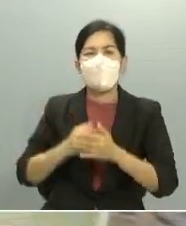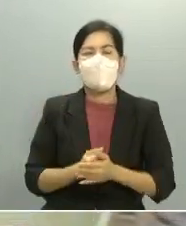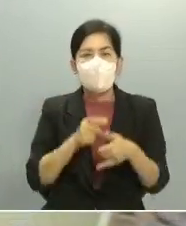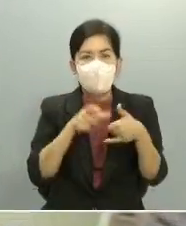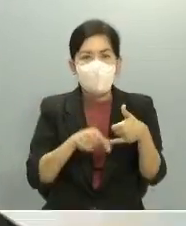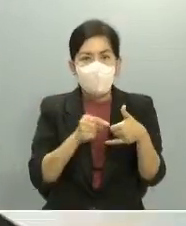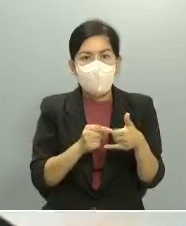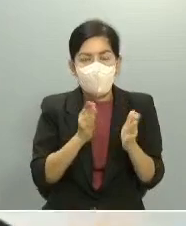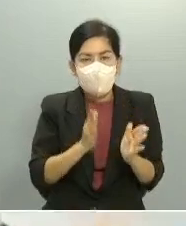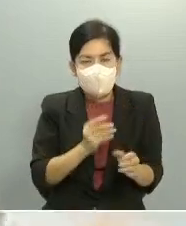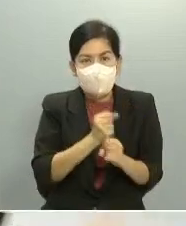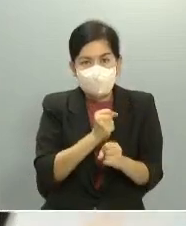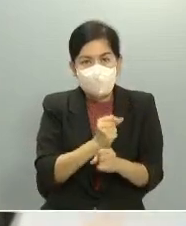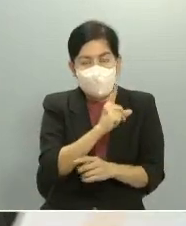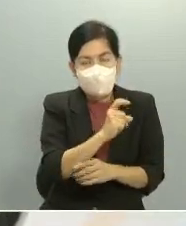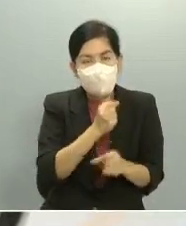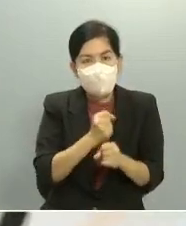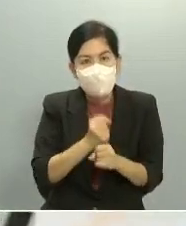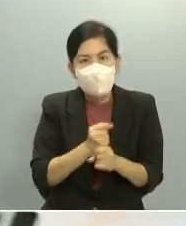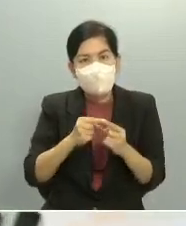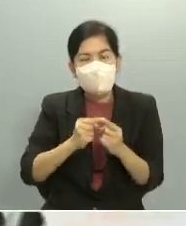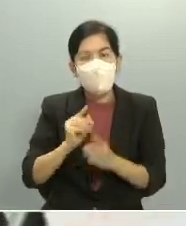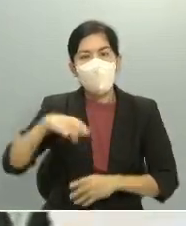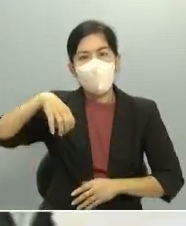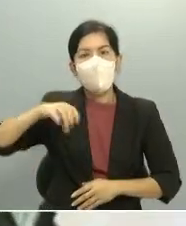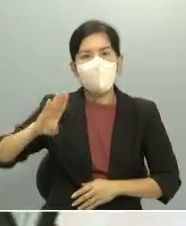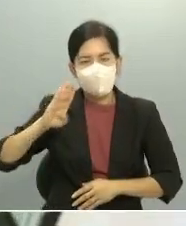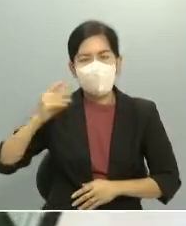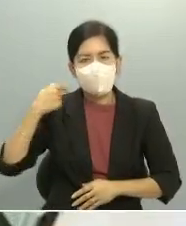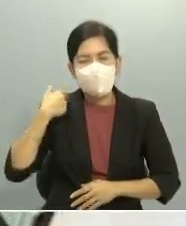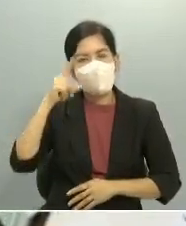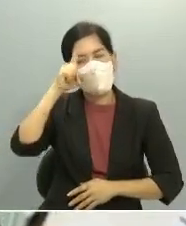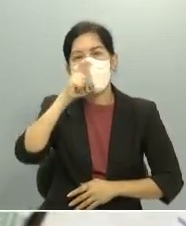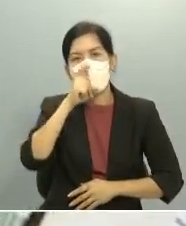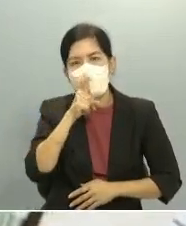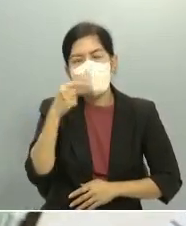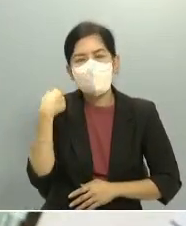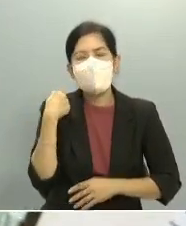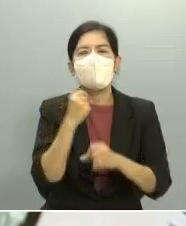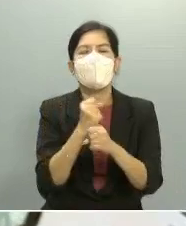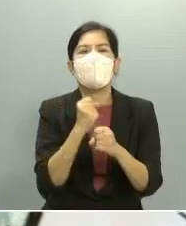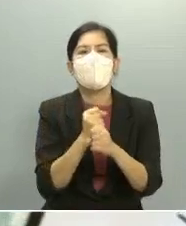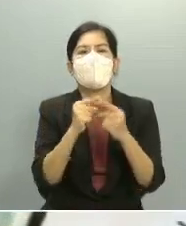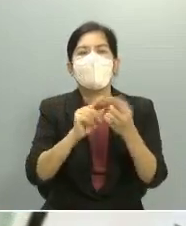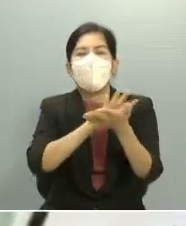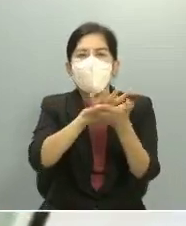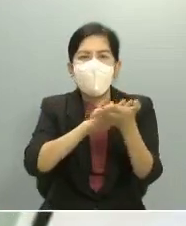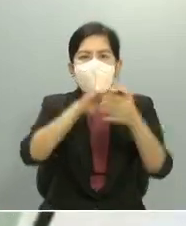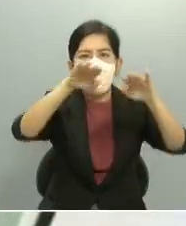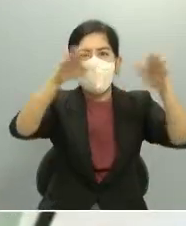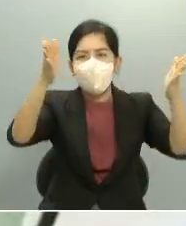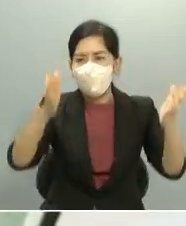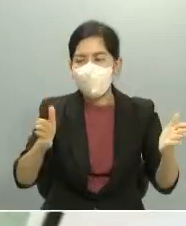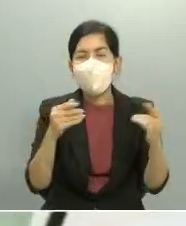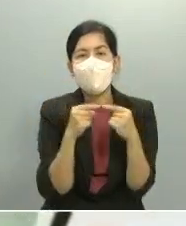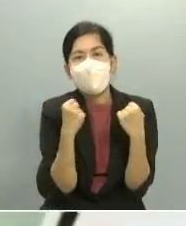ของบริษัทเอกชนวันเสาร์อาทิตย์ก็จะไปรับงานล้างแอร์ก่อนเกิดเหตุก็ไปล้างแอร์ให้กับลูกค้าค่ะพอกลับมาบ้านจะล้าง